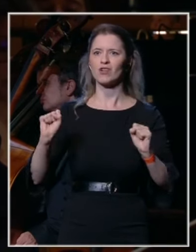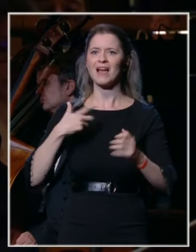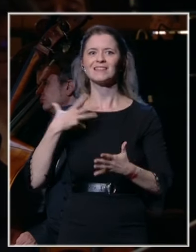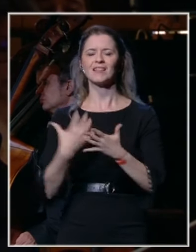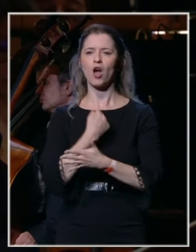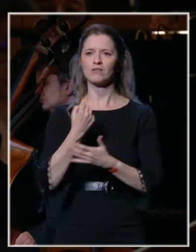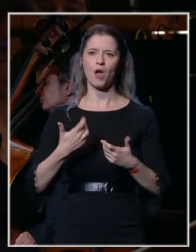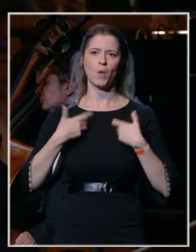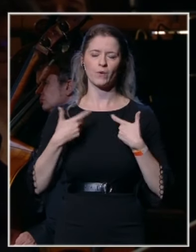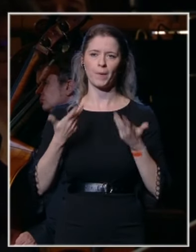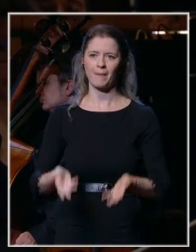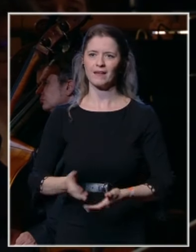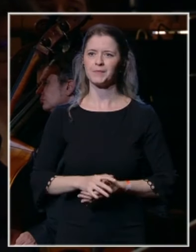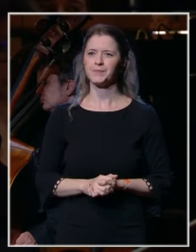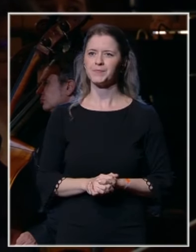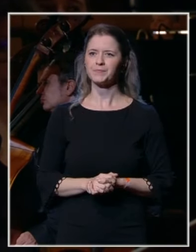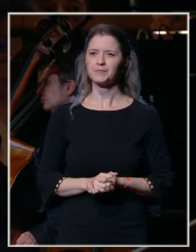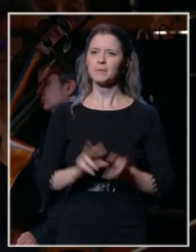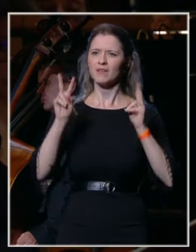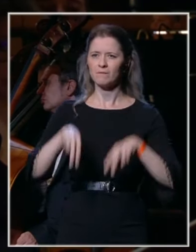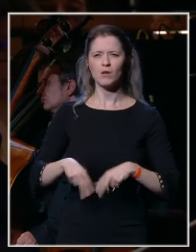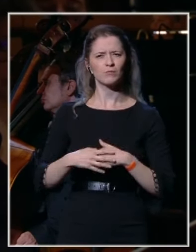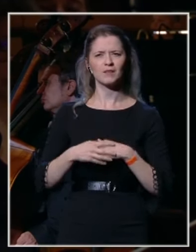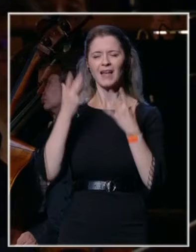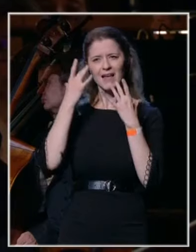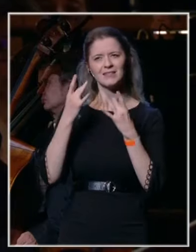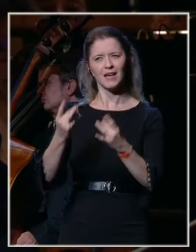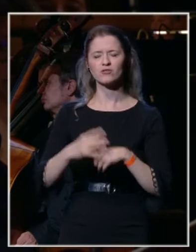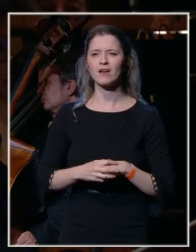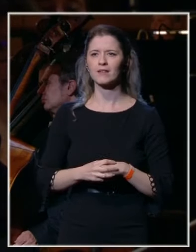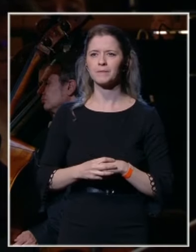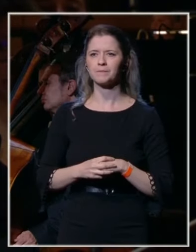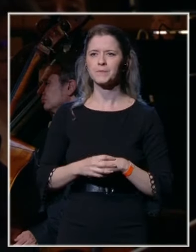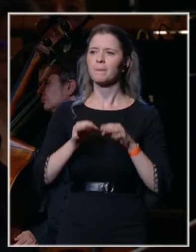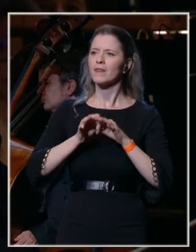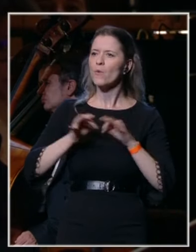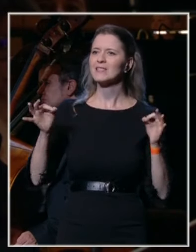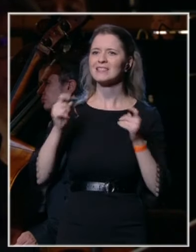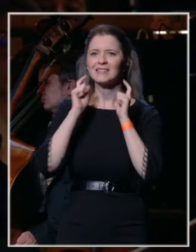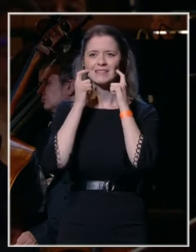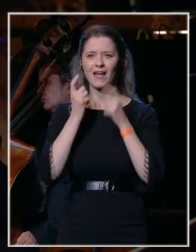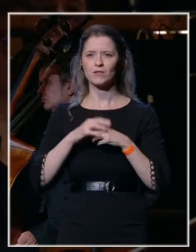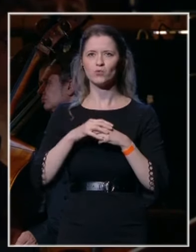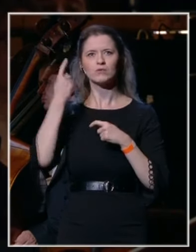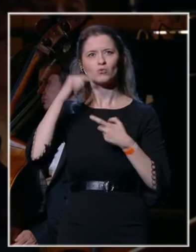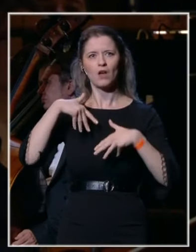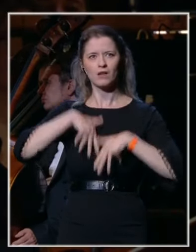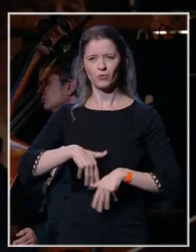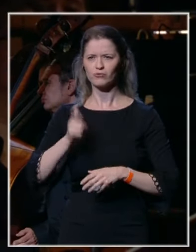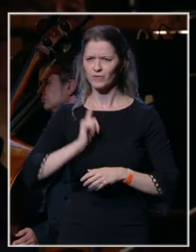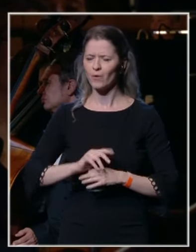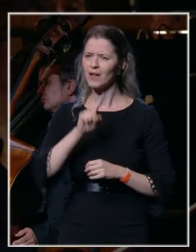öröme. Vajon az elszántság és az őszinte derő tudatosította-e bennük